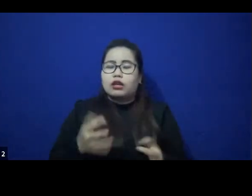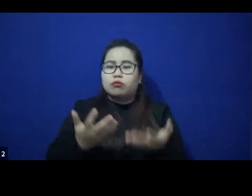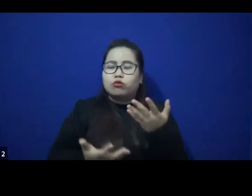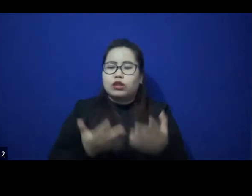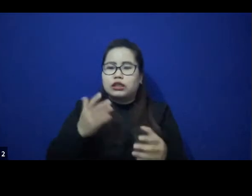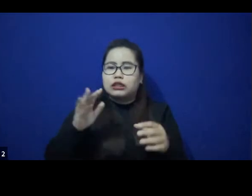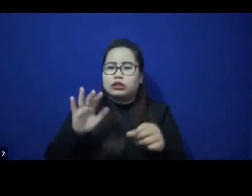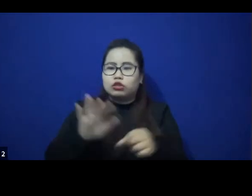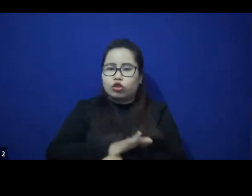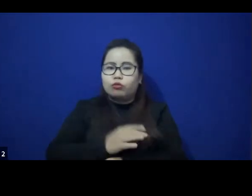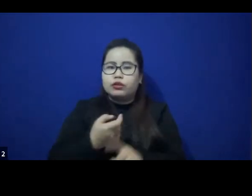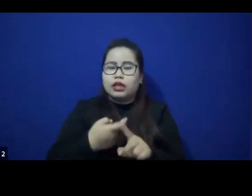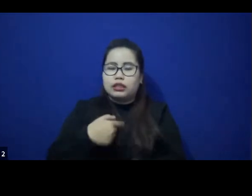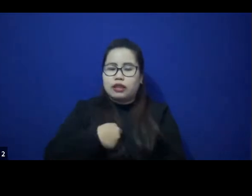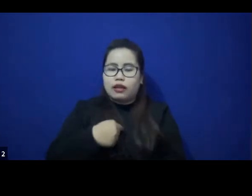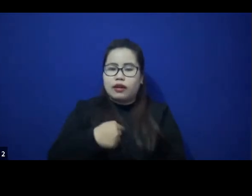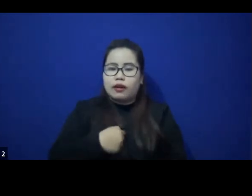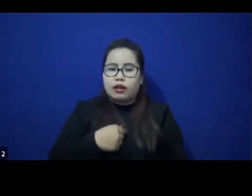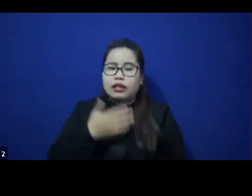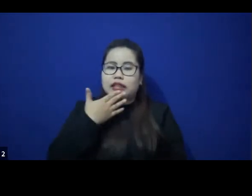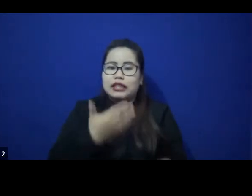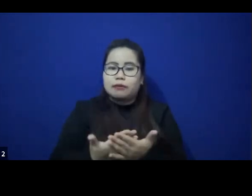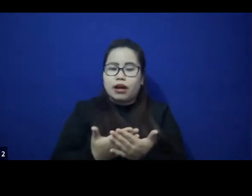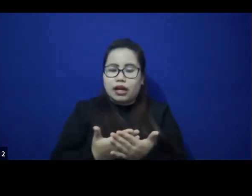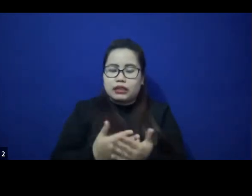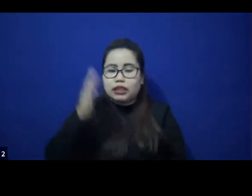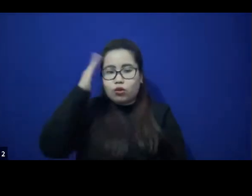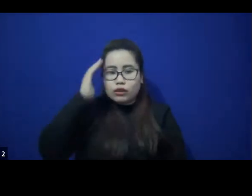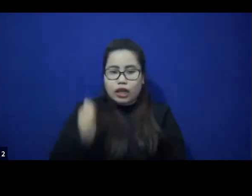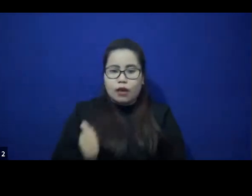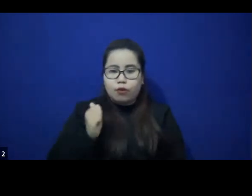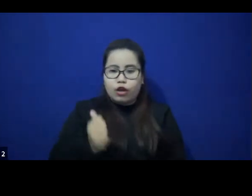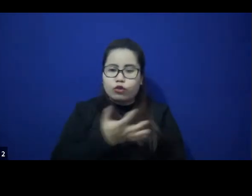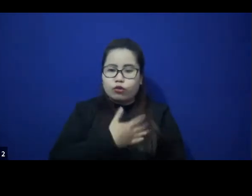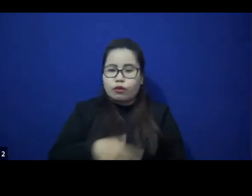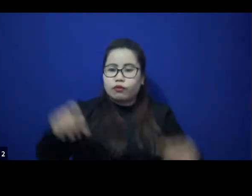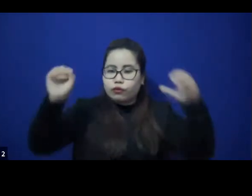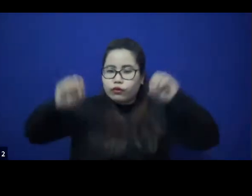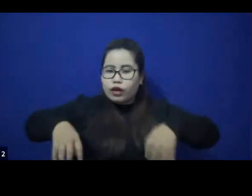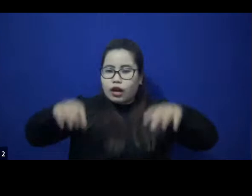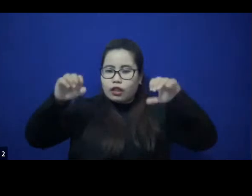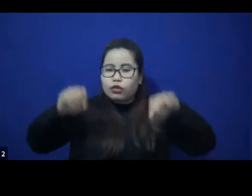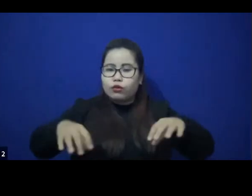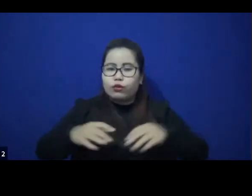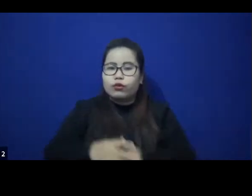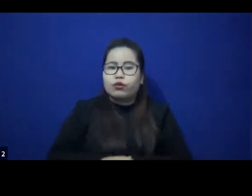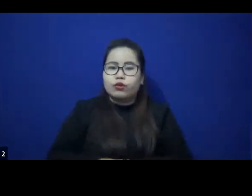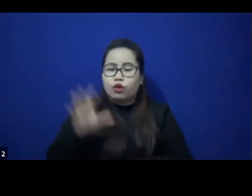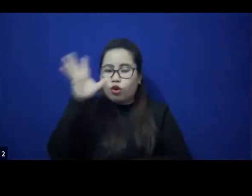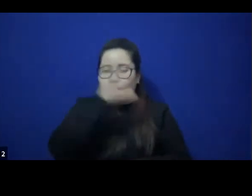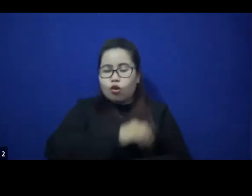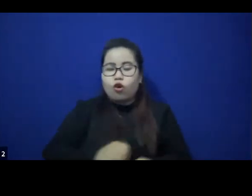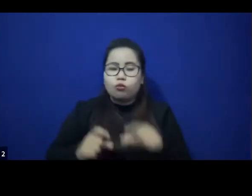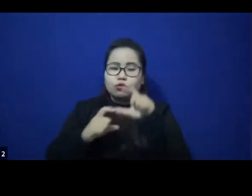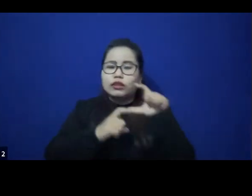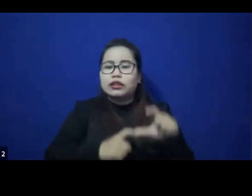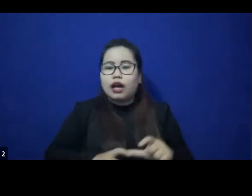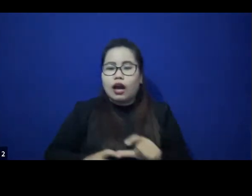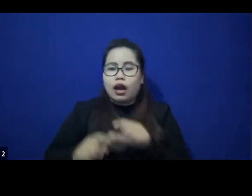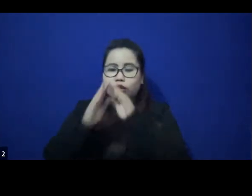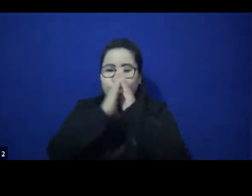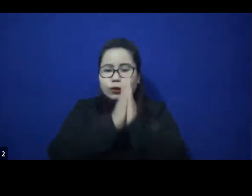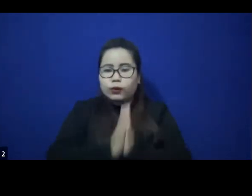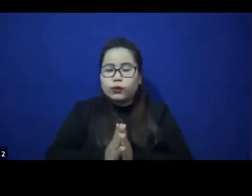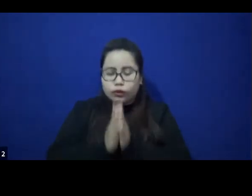dari saya terima kasih assalamualaikum warahmatullahi wabarakatuh Om Swastiastu namo buddhaya